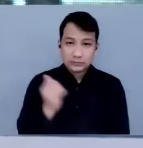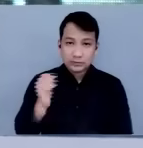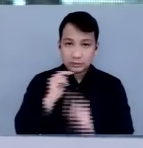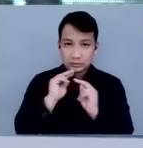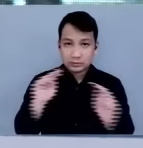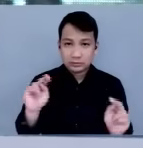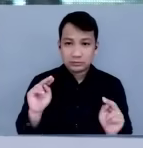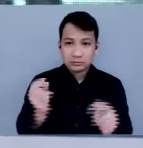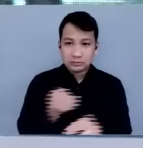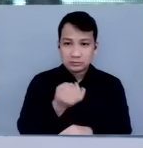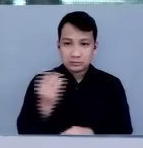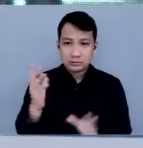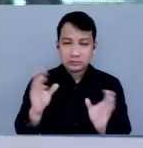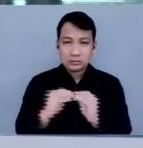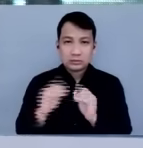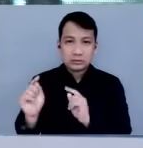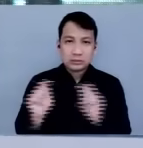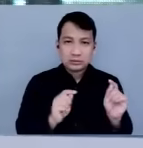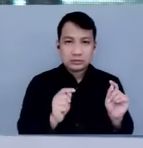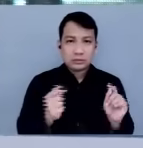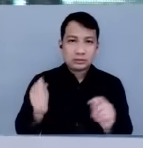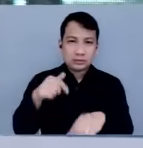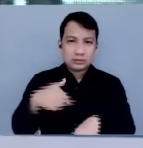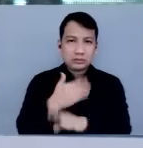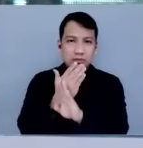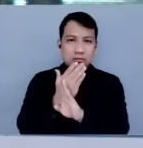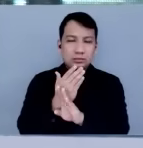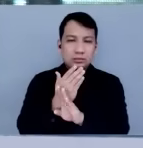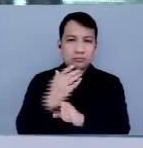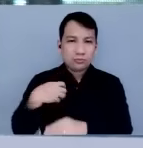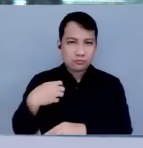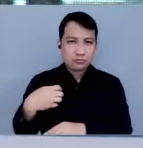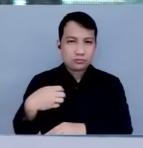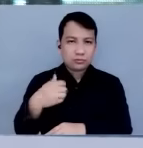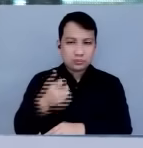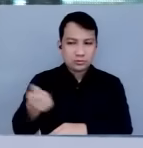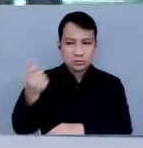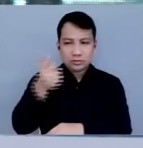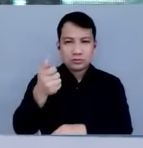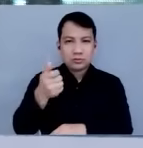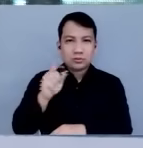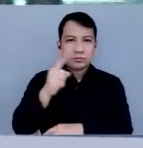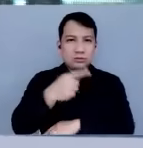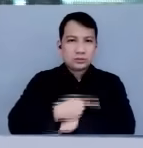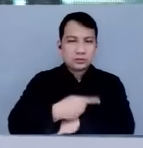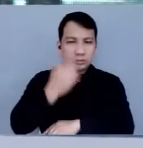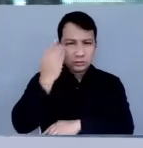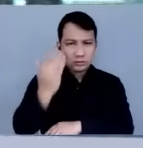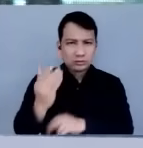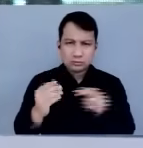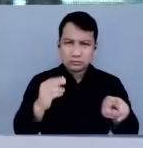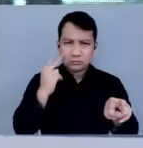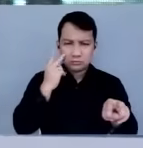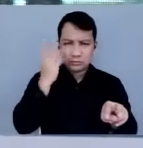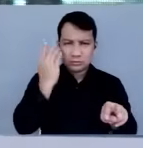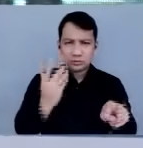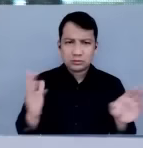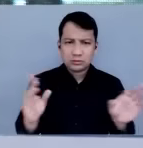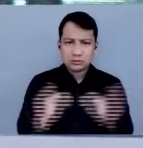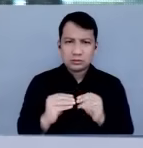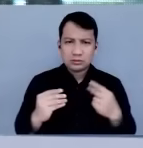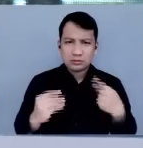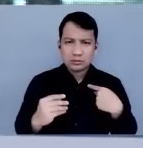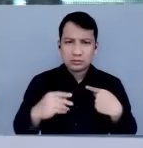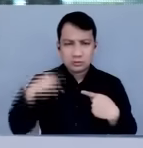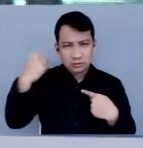beses nagpalit ng hepe ang Davao City Police sa loob lang ng isang araw. Tingin tuloy ng ilan, baka pinupolitika